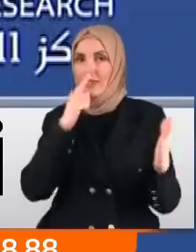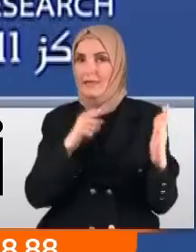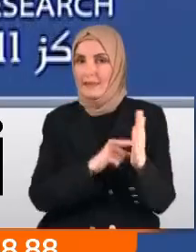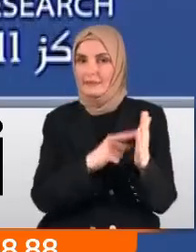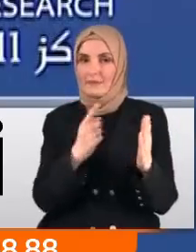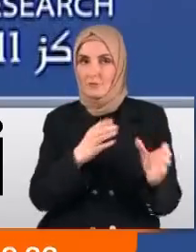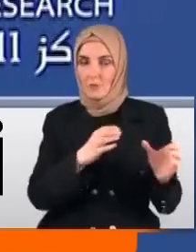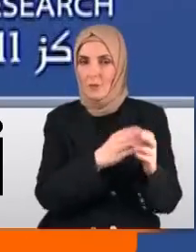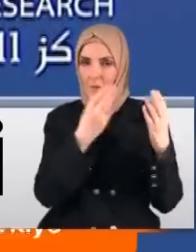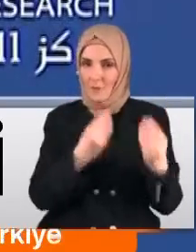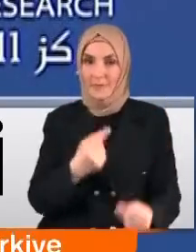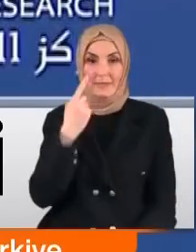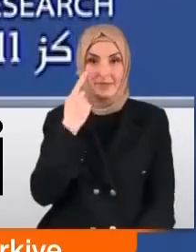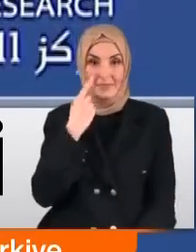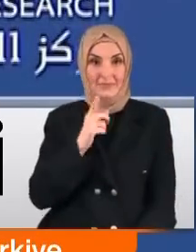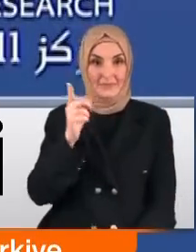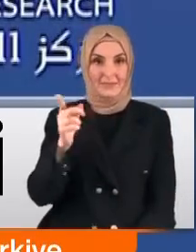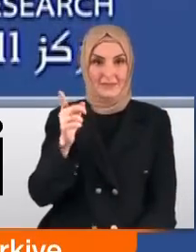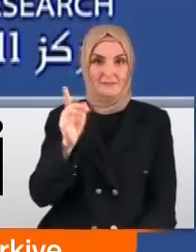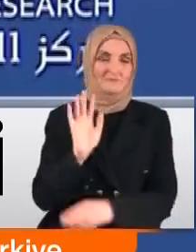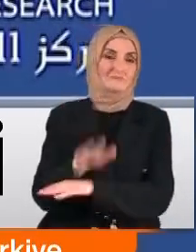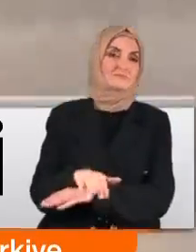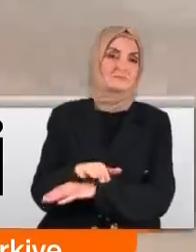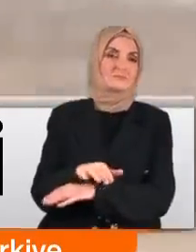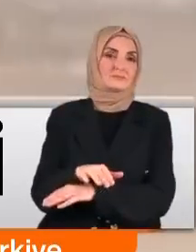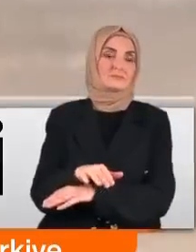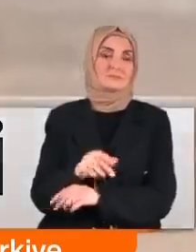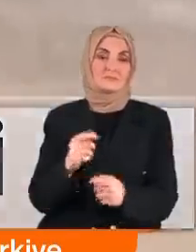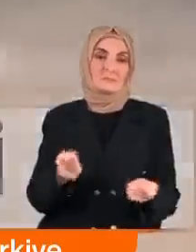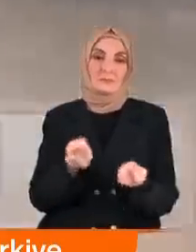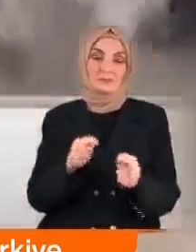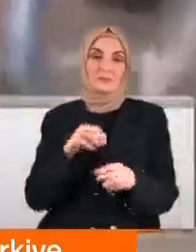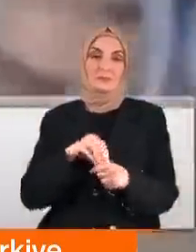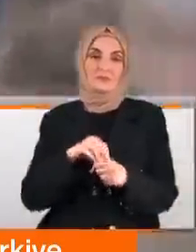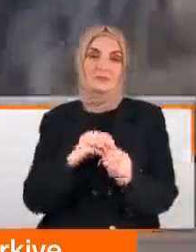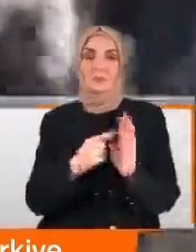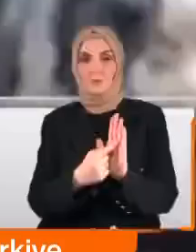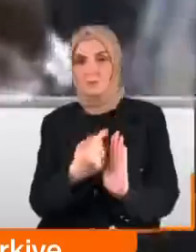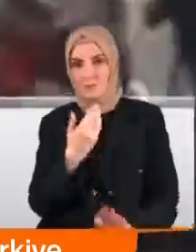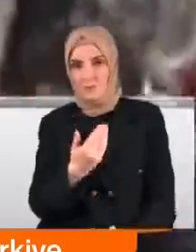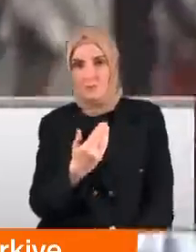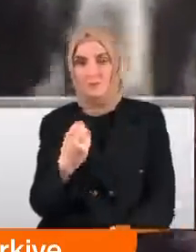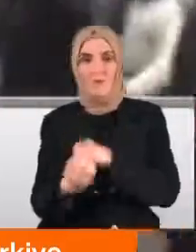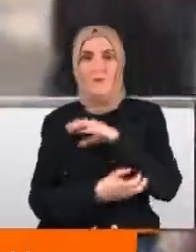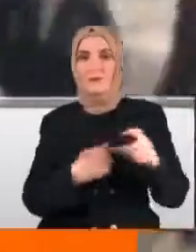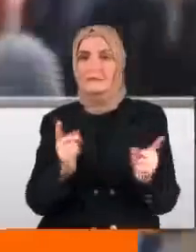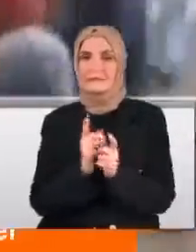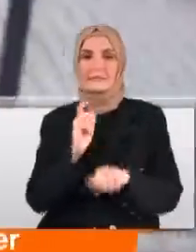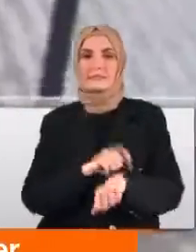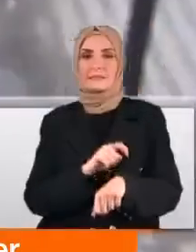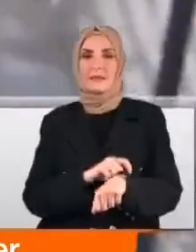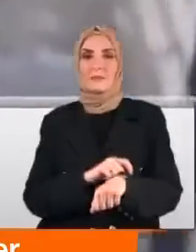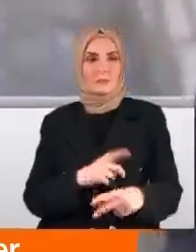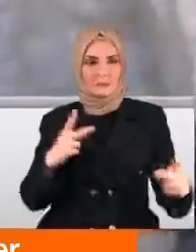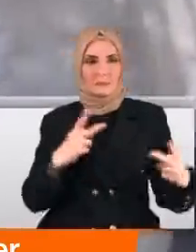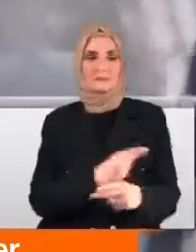devlet otoritesinin bir anlamda meydan okunması anlamına geliyordu. Olaylar kısa sürede bastırıldı, HDP yöneticilerine